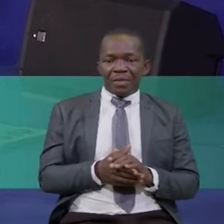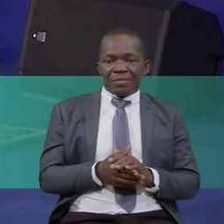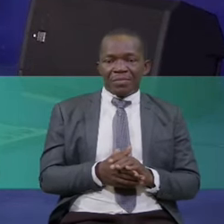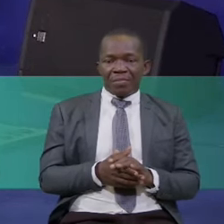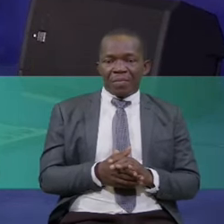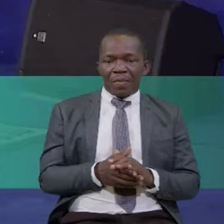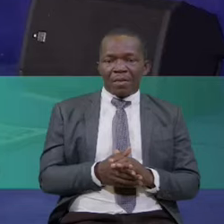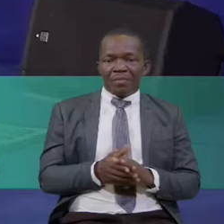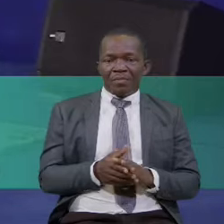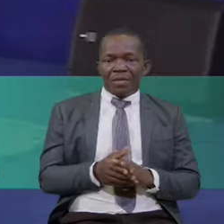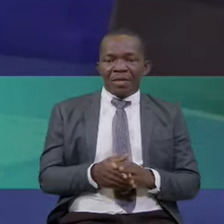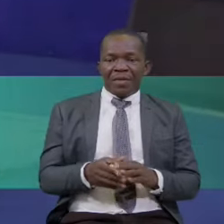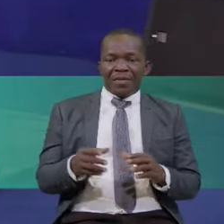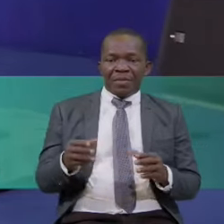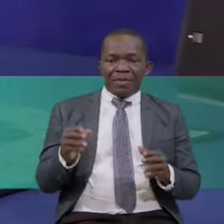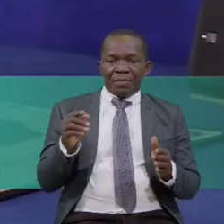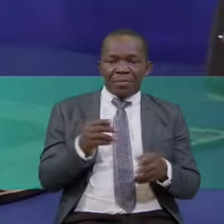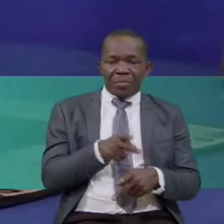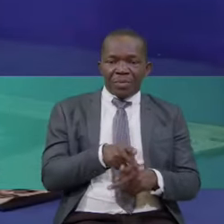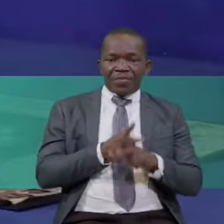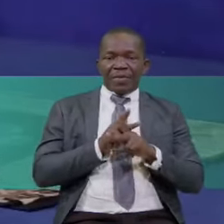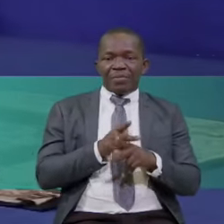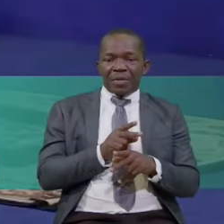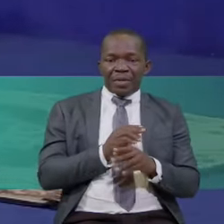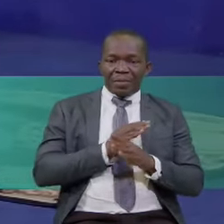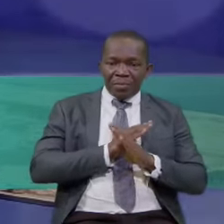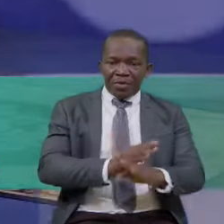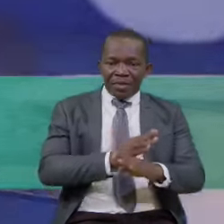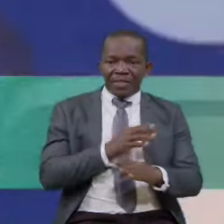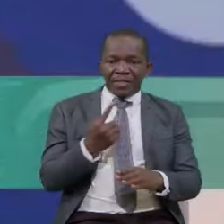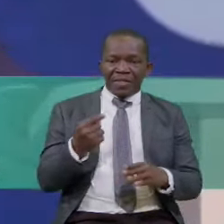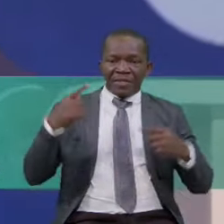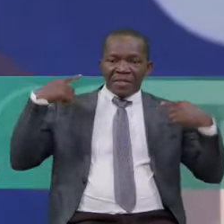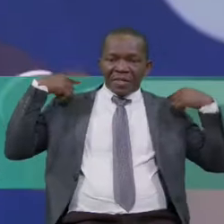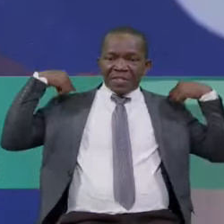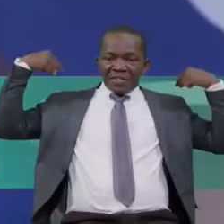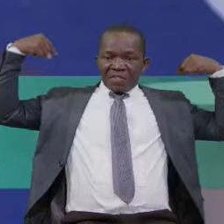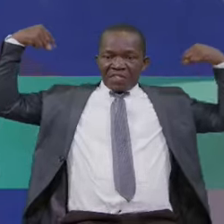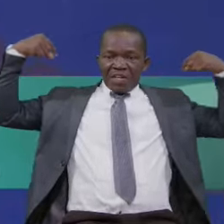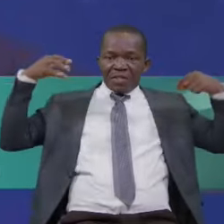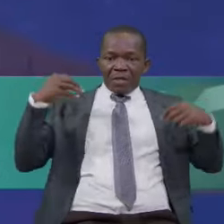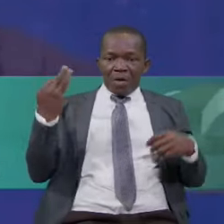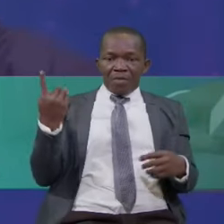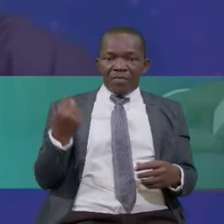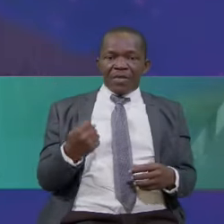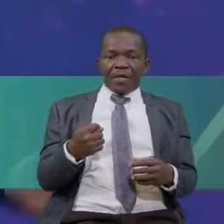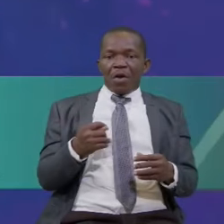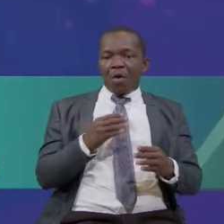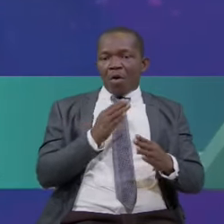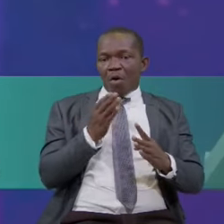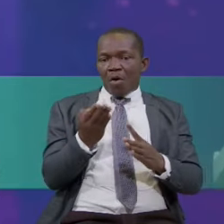pas pour obtenir leur héritage si nous voyons ces géants nous nallons mais tu ne vas jamais avoir le courage